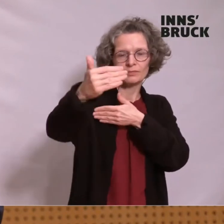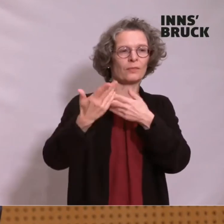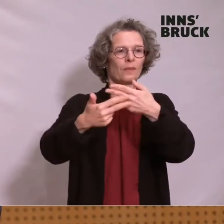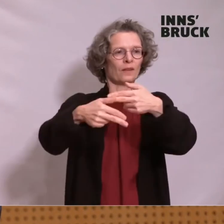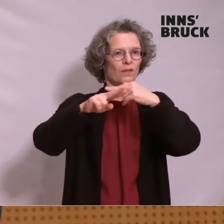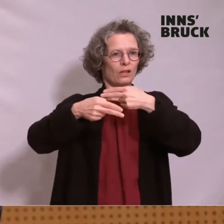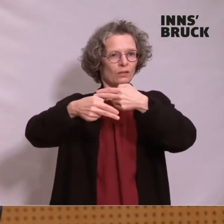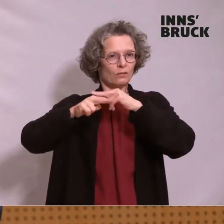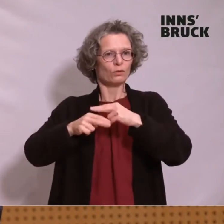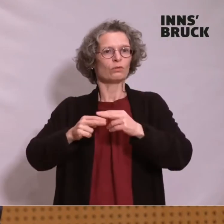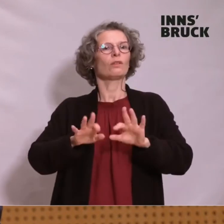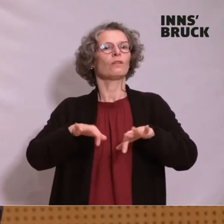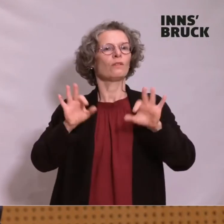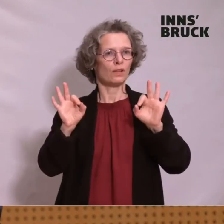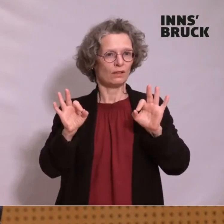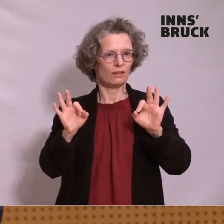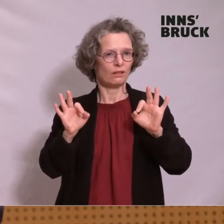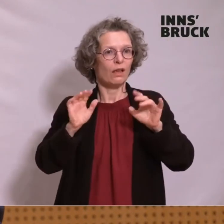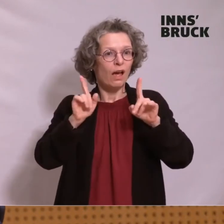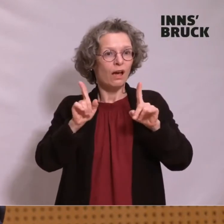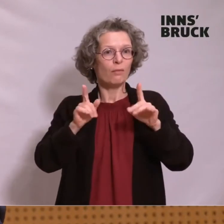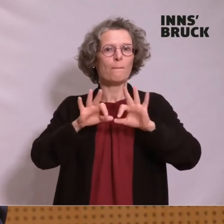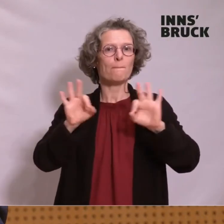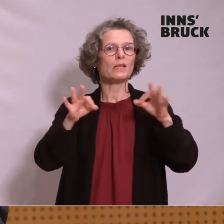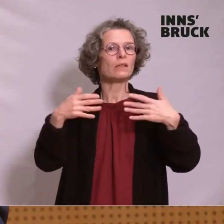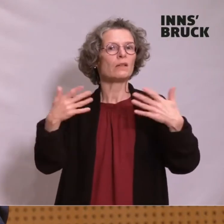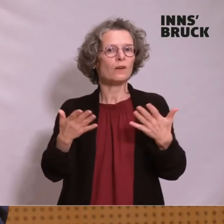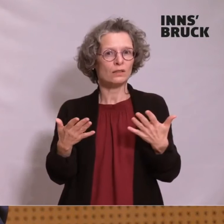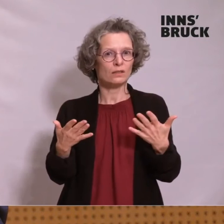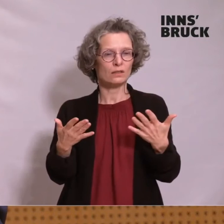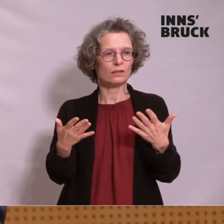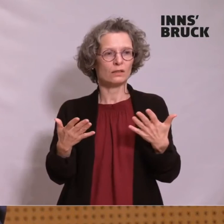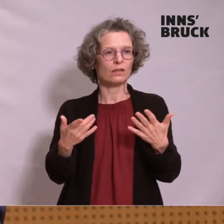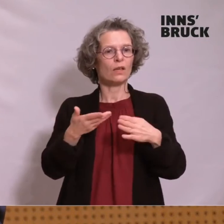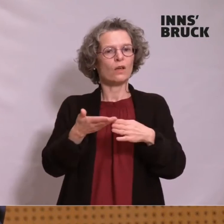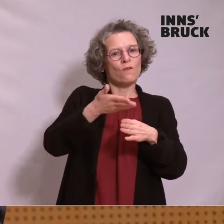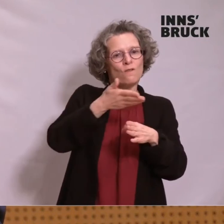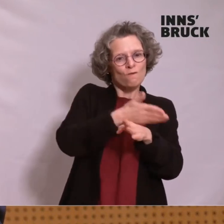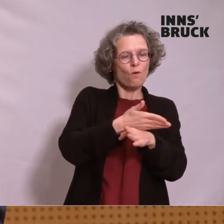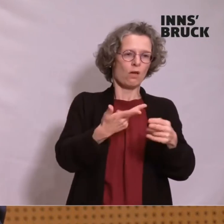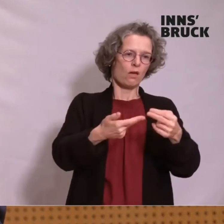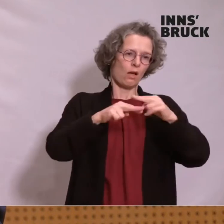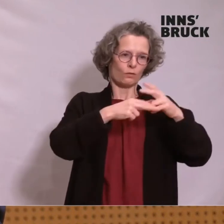finden, aber noch besser wäre es wohl, sie vorher zu suchen.